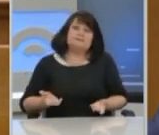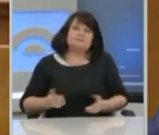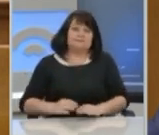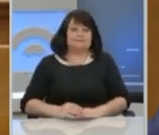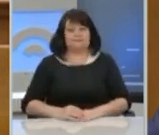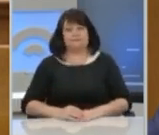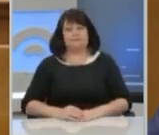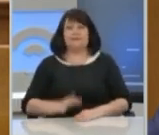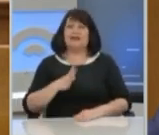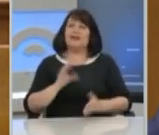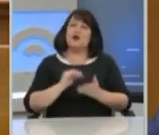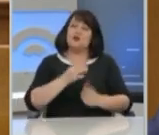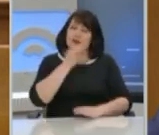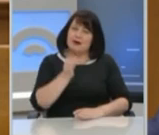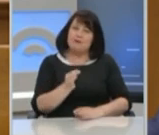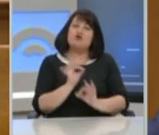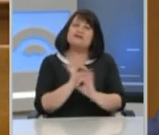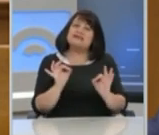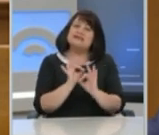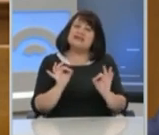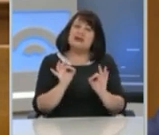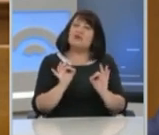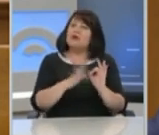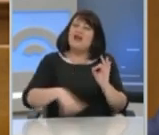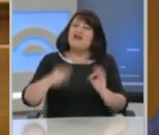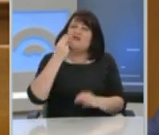Και θα ήθελα να πω ότι αυτό επιβεβαιώνεται ήδη στην αγορά.